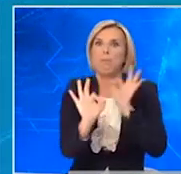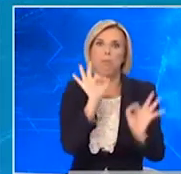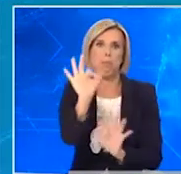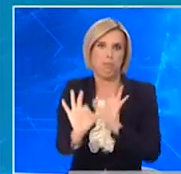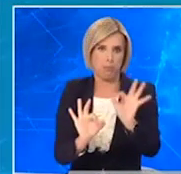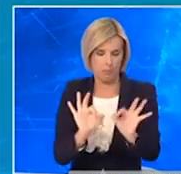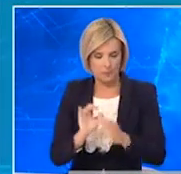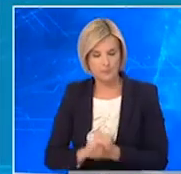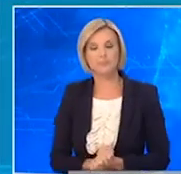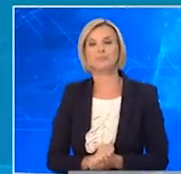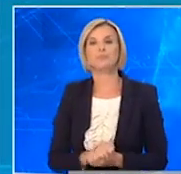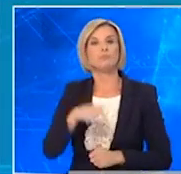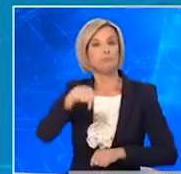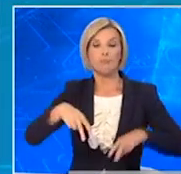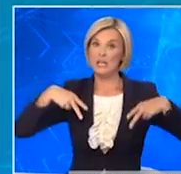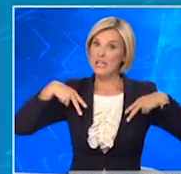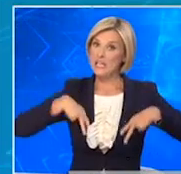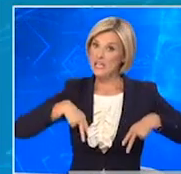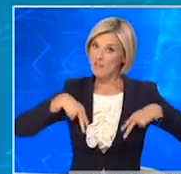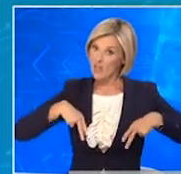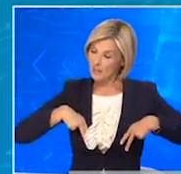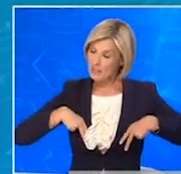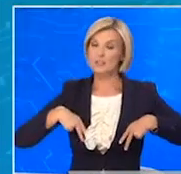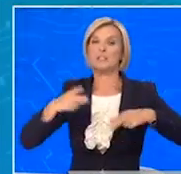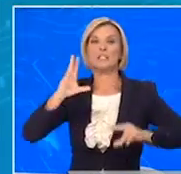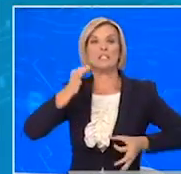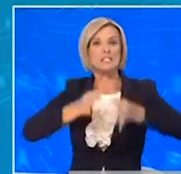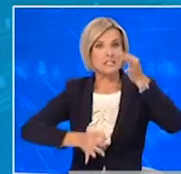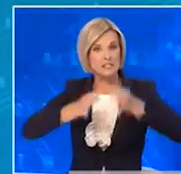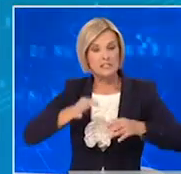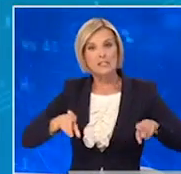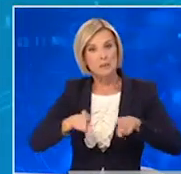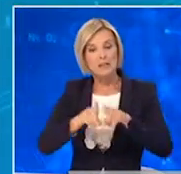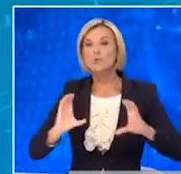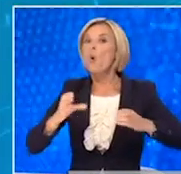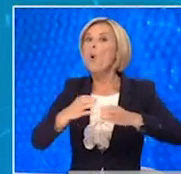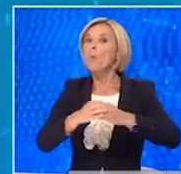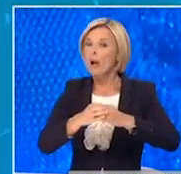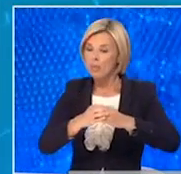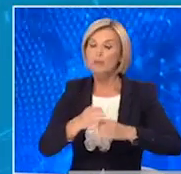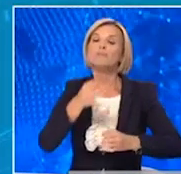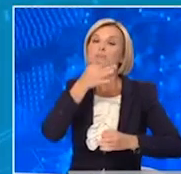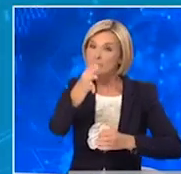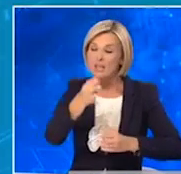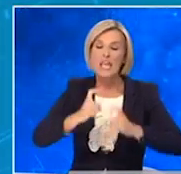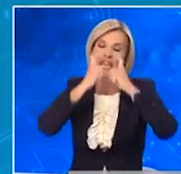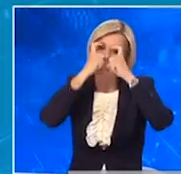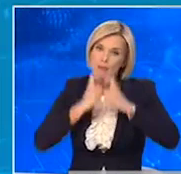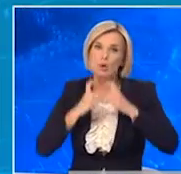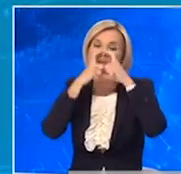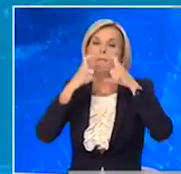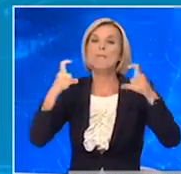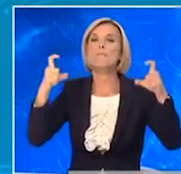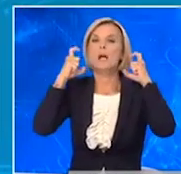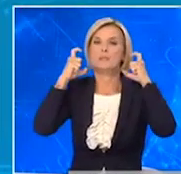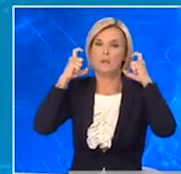Στο πλαίσιο αυτό, η κυβέρνηση, μετά από εισήγηση των ειδικών, αποφασίζει την υποχρεωτική χρήση μάσκας στις εξής